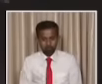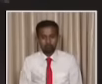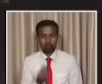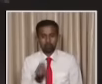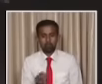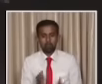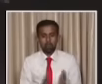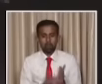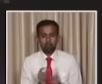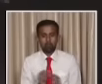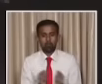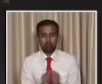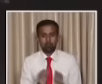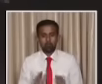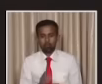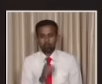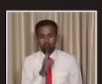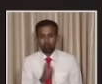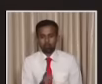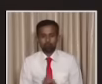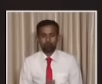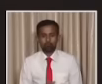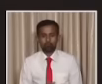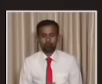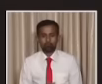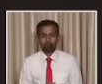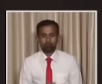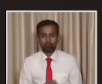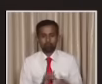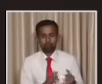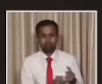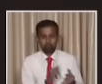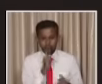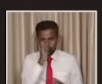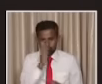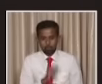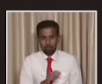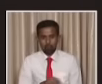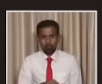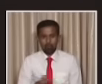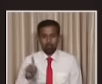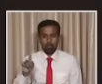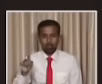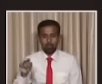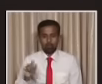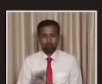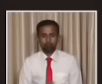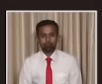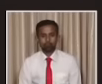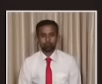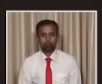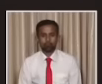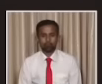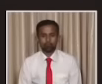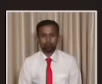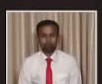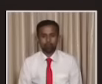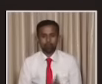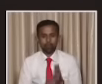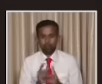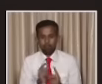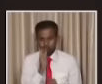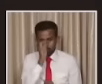ඇමතිවරු කටයුතු කරන්න ඕන කියමින් මගේ වචන. බොහොම ස්තුතියි ගරු මේජර් සුදර්ශන දෙනපිටිය මැතිතුමා. ඔබතුමාට විනාඩි 11ක කාලයක් තියෙනවා. ගරු ඇමතිතුමා